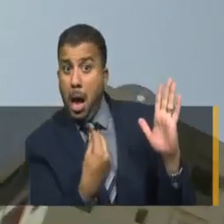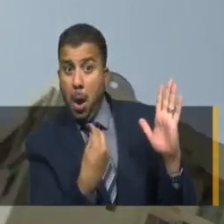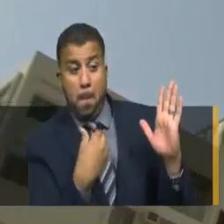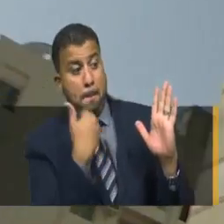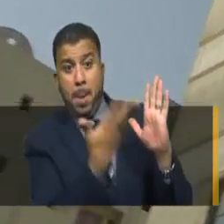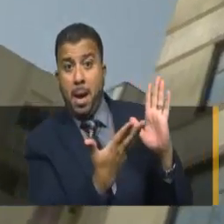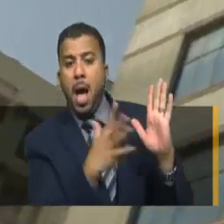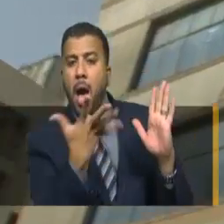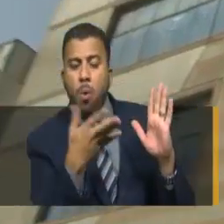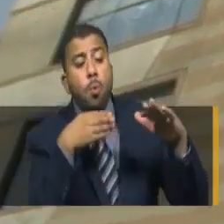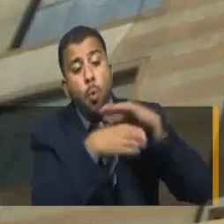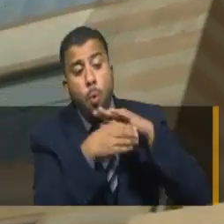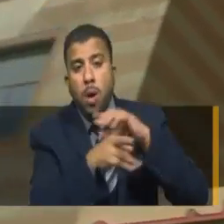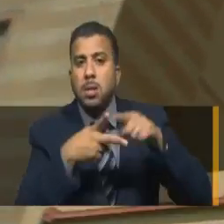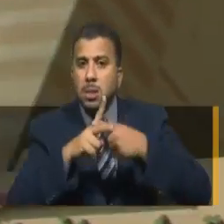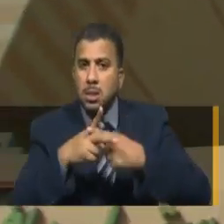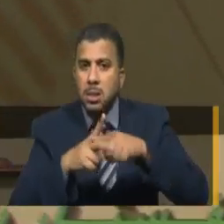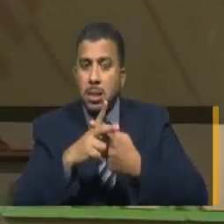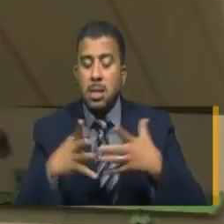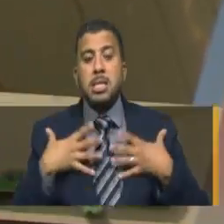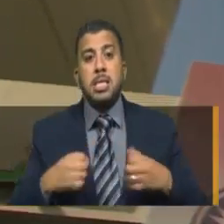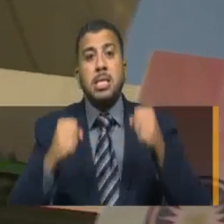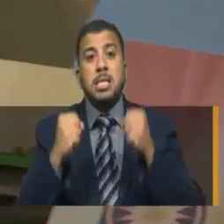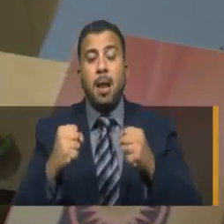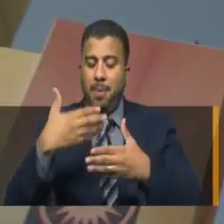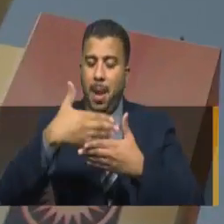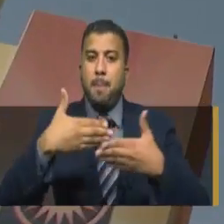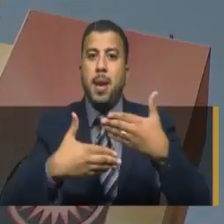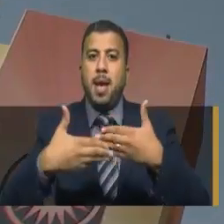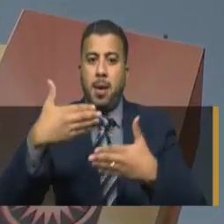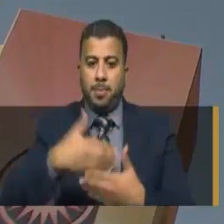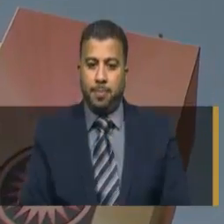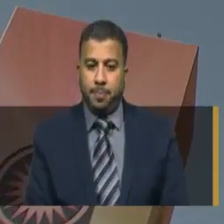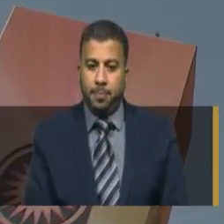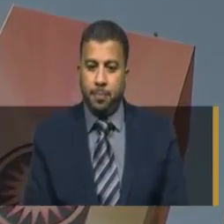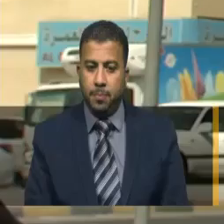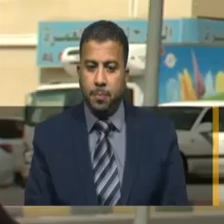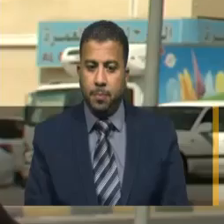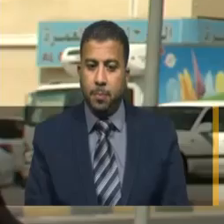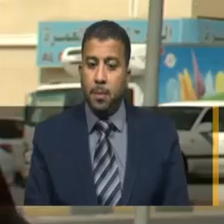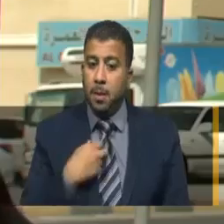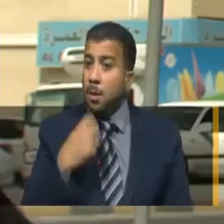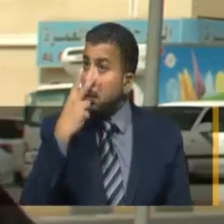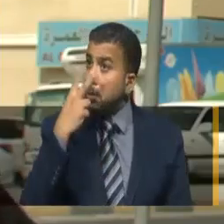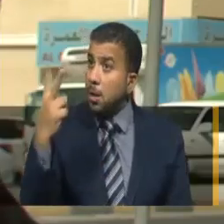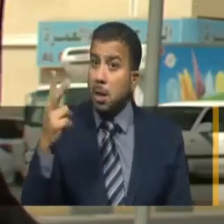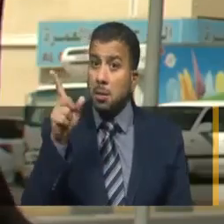صيانة إنشائية وصحية لغرض سلامة البناء. في حال كانت الرؤية الظاهرية